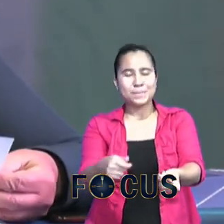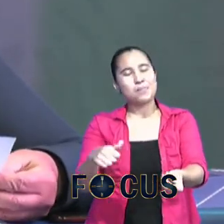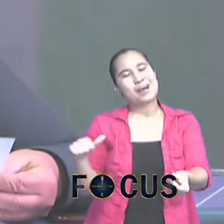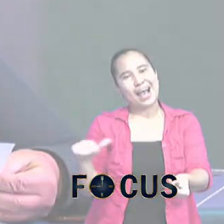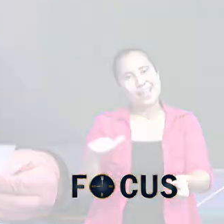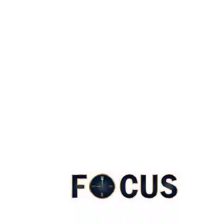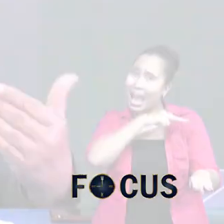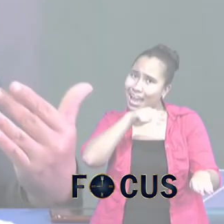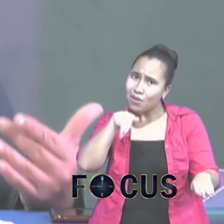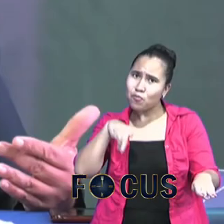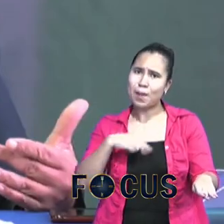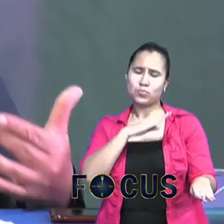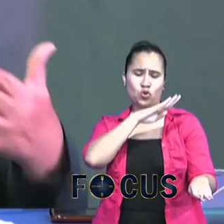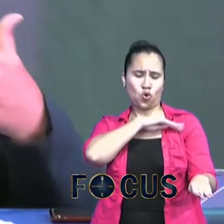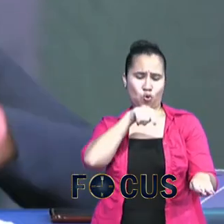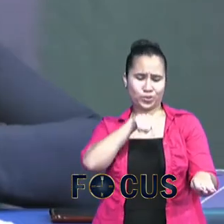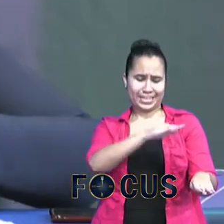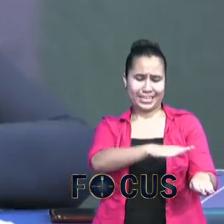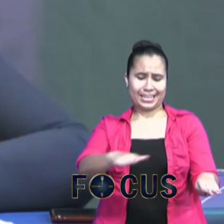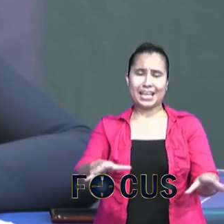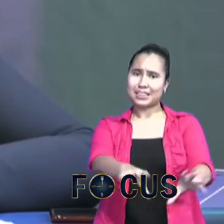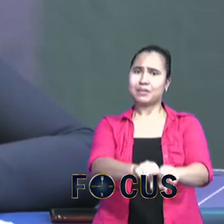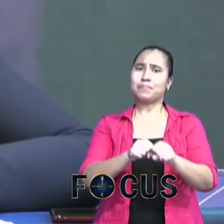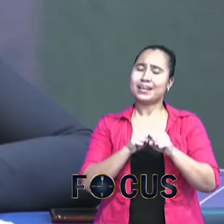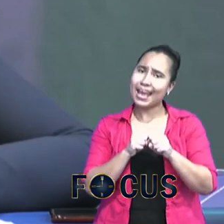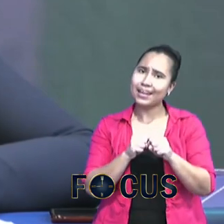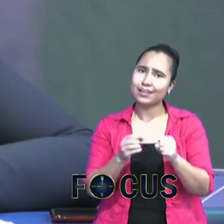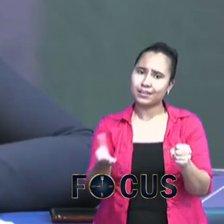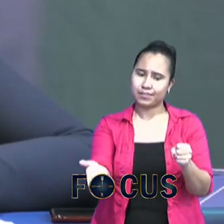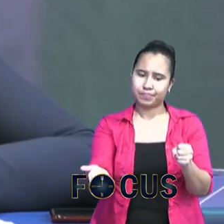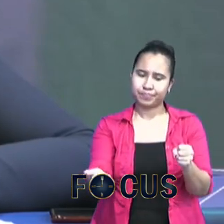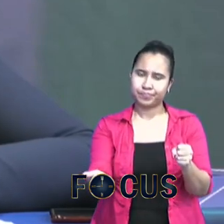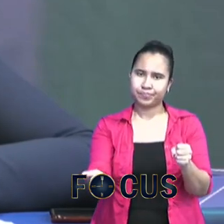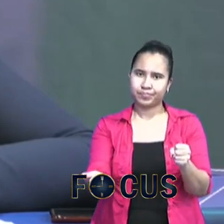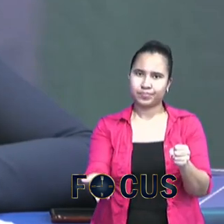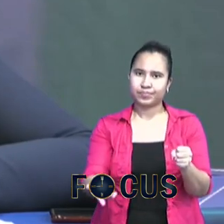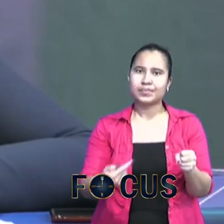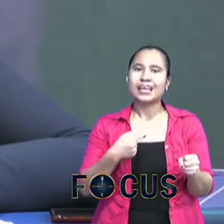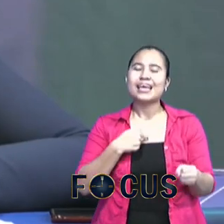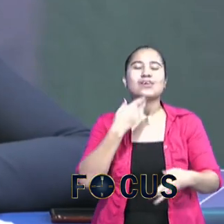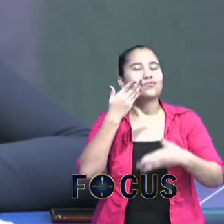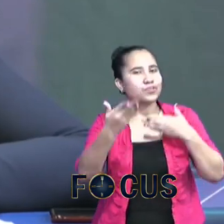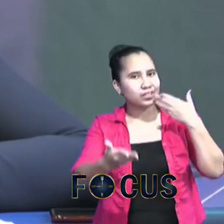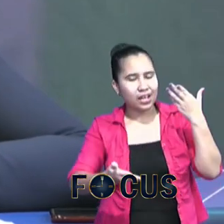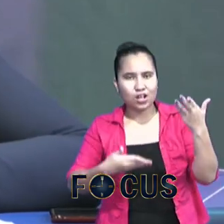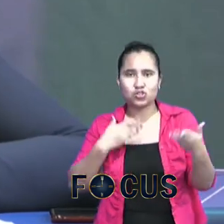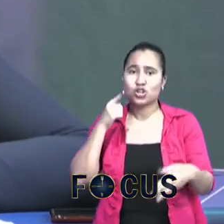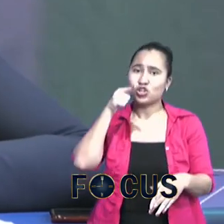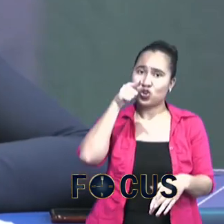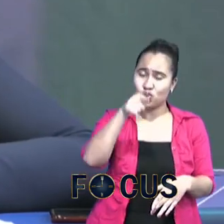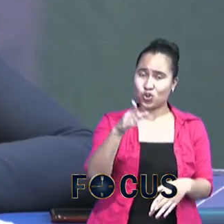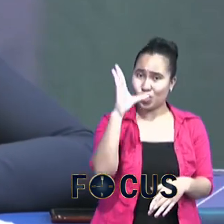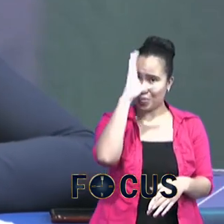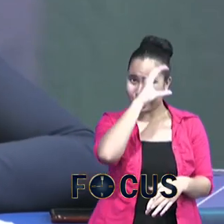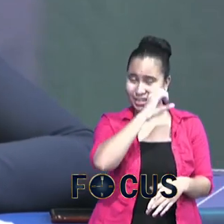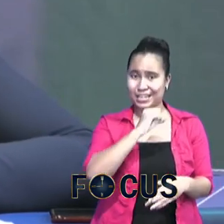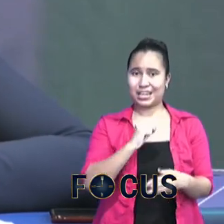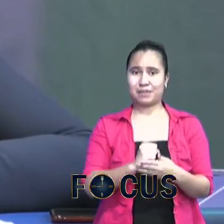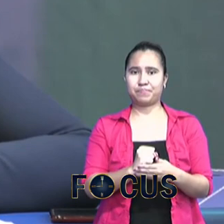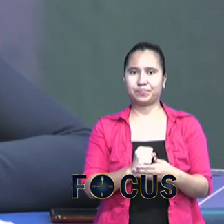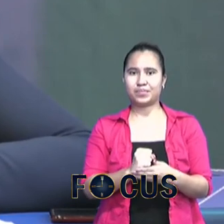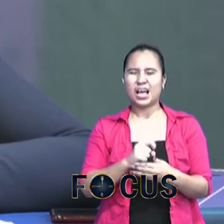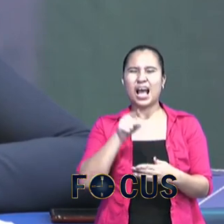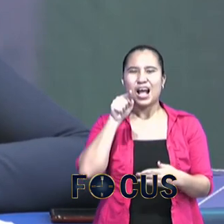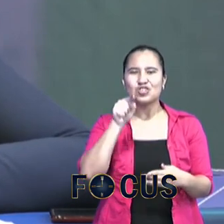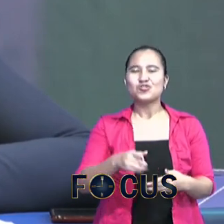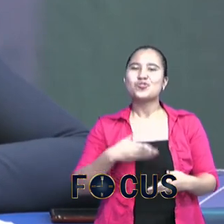andere manier. Nogmaals, ik leg dit uit zodat u begrijpt, wanneer u vragen stelt over onderwijs